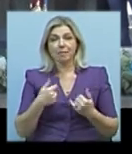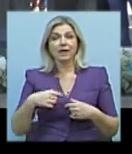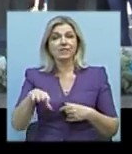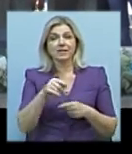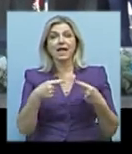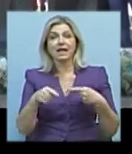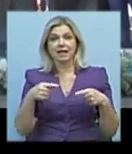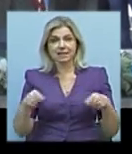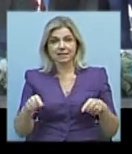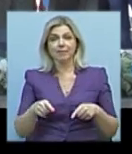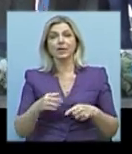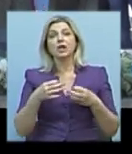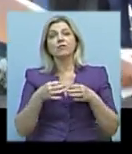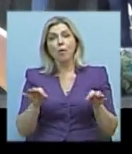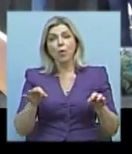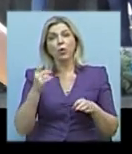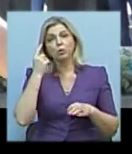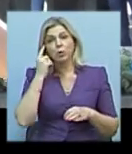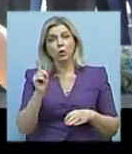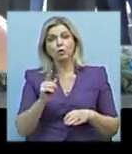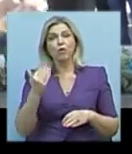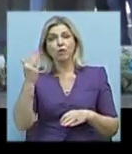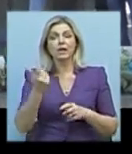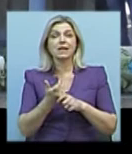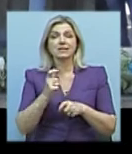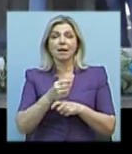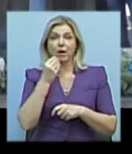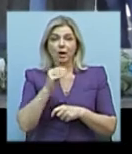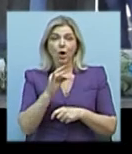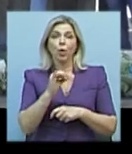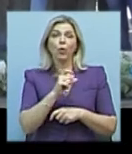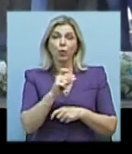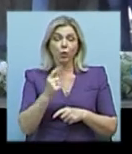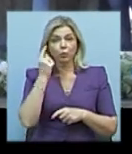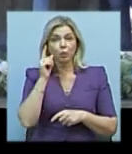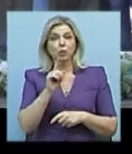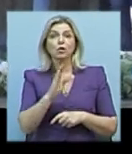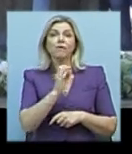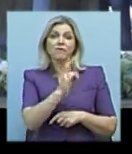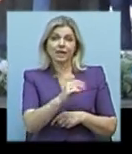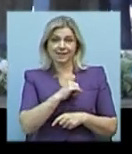одні, свобода думає, що вона сама краща, рух думає, що він самий кращий.